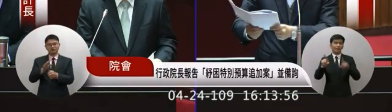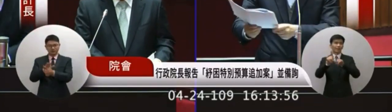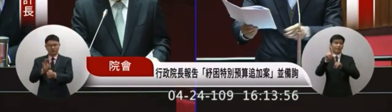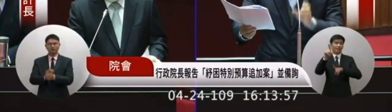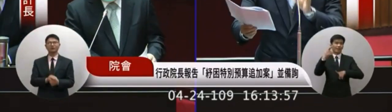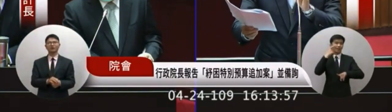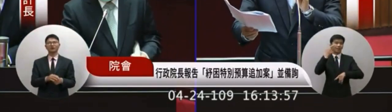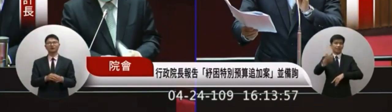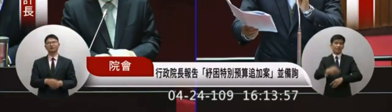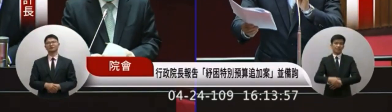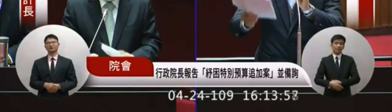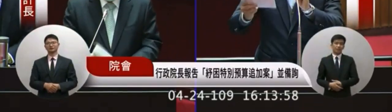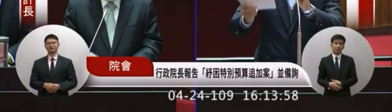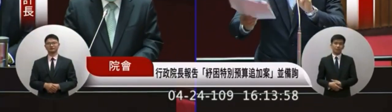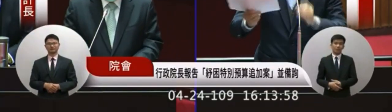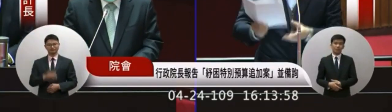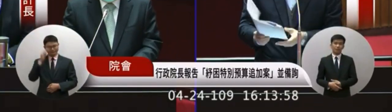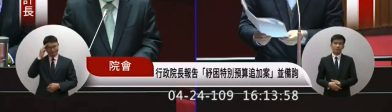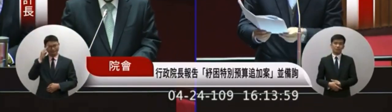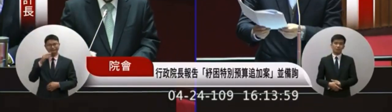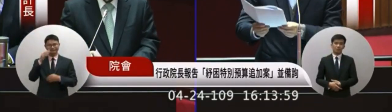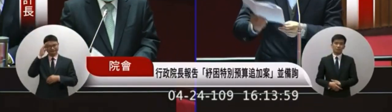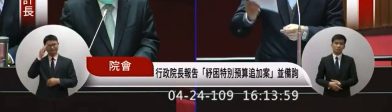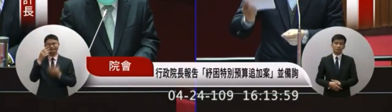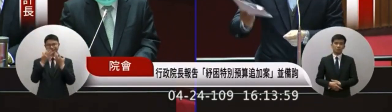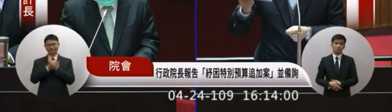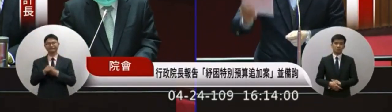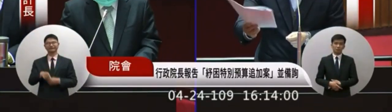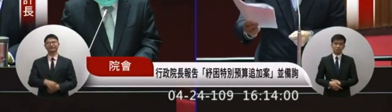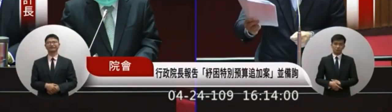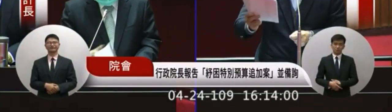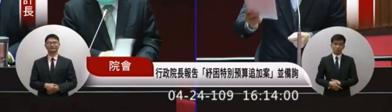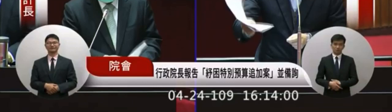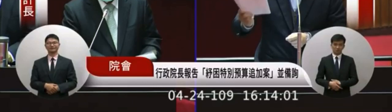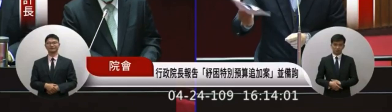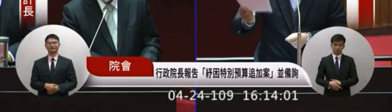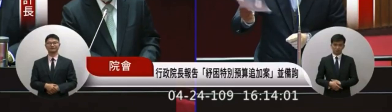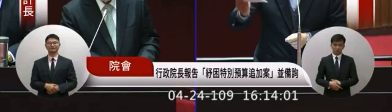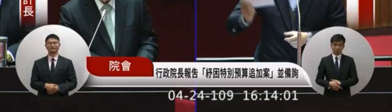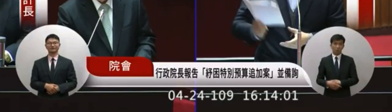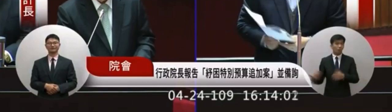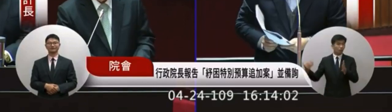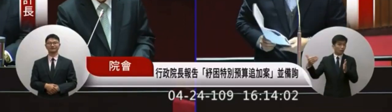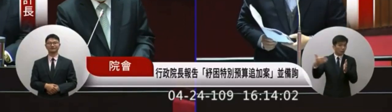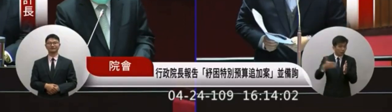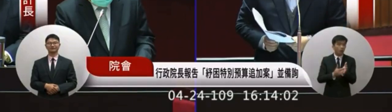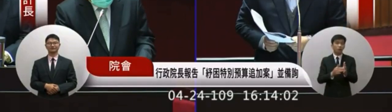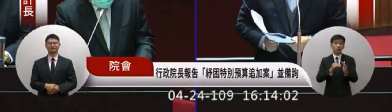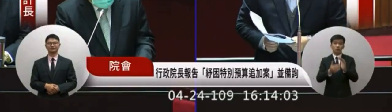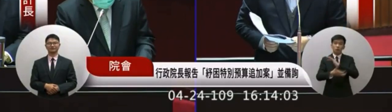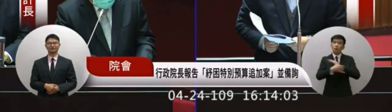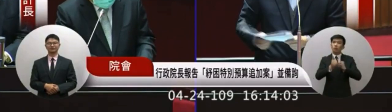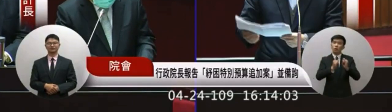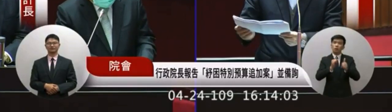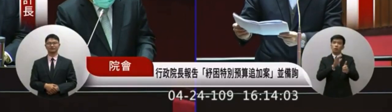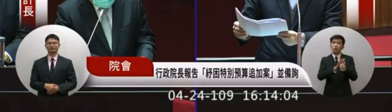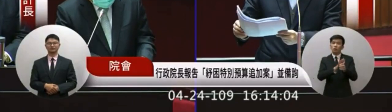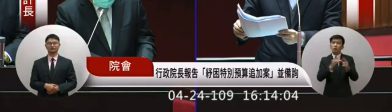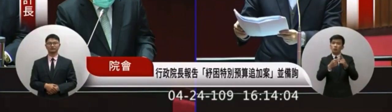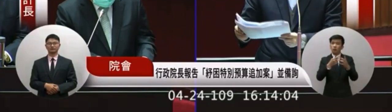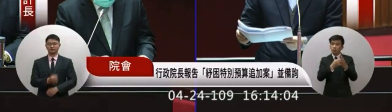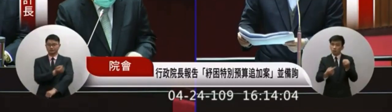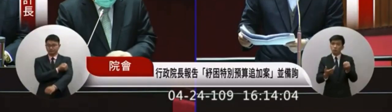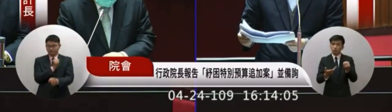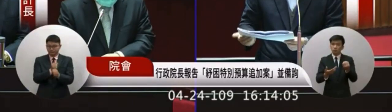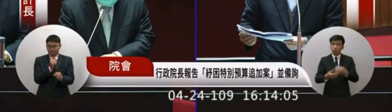去。好， 潘先生，潘先 生，再来，到底协助多少名劳工？ 我们估计大